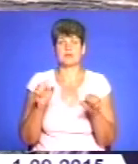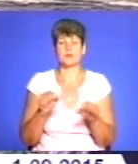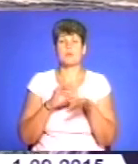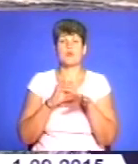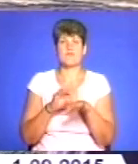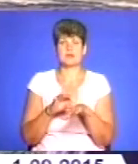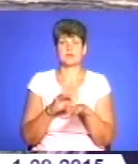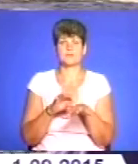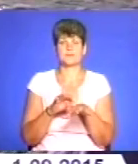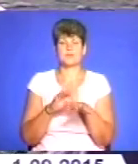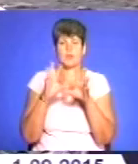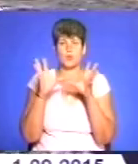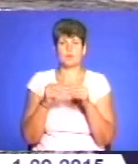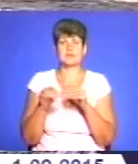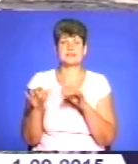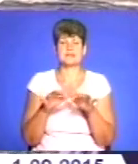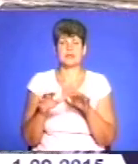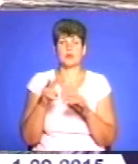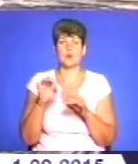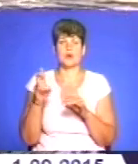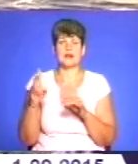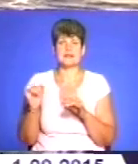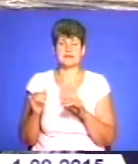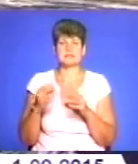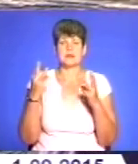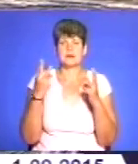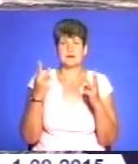проведено комплекс заходів з локалізації